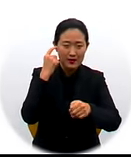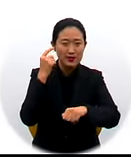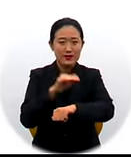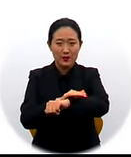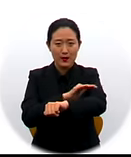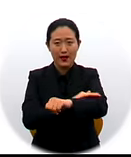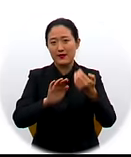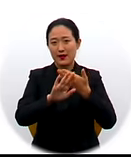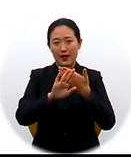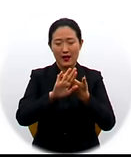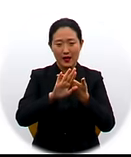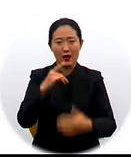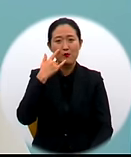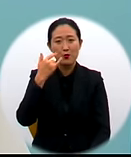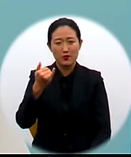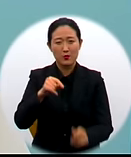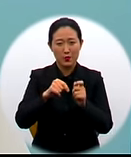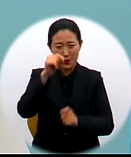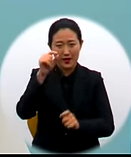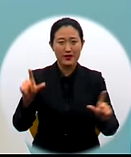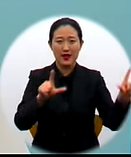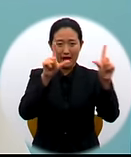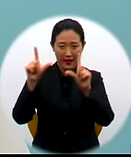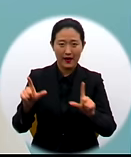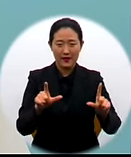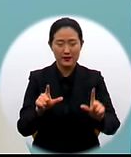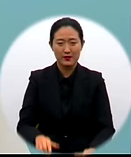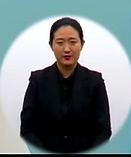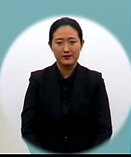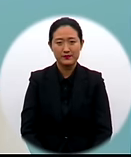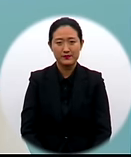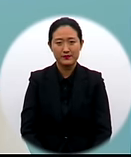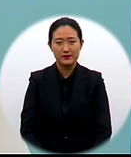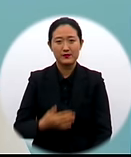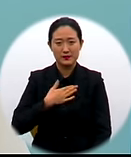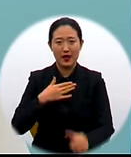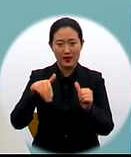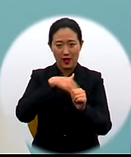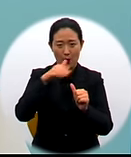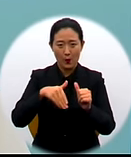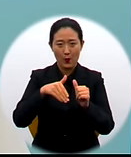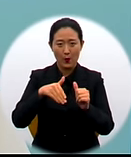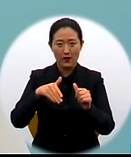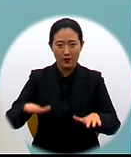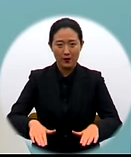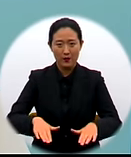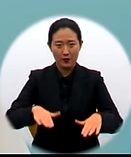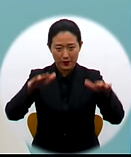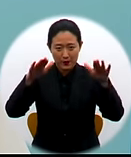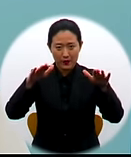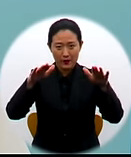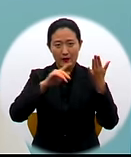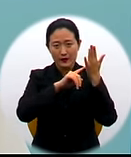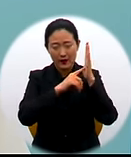지혜로운 이유는 부모가 아이보다 그만큼 긴 시간을 살아왔기 때문이죠. 이렇게 우리가 살아온 배경을 바탕으로 그 인사이트를